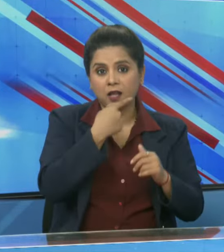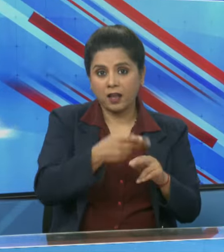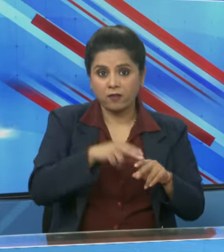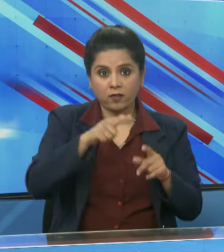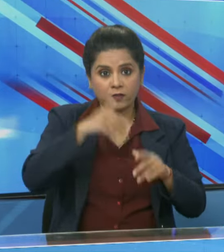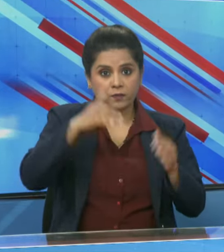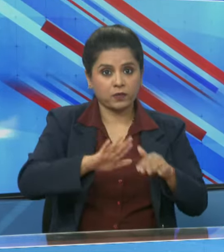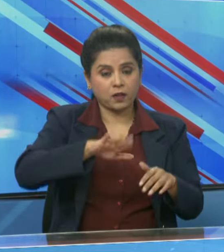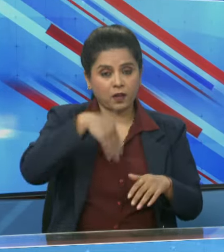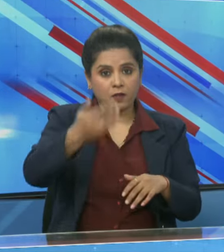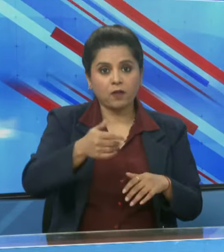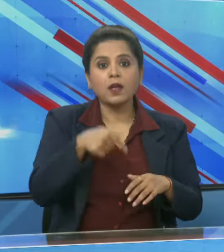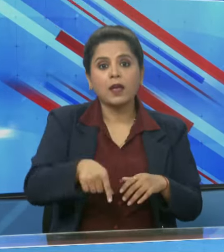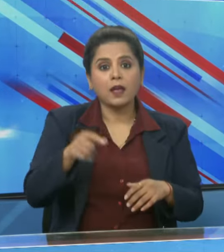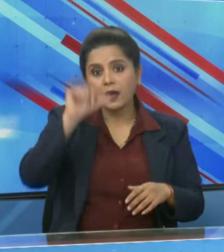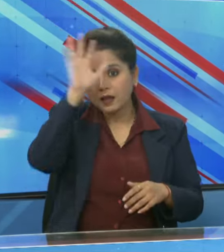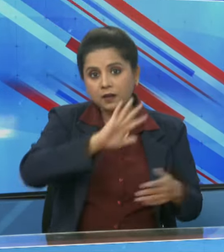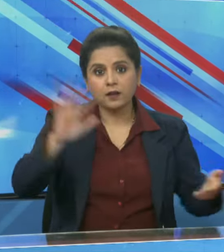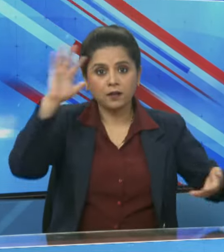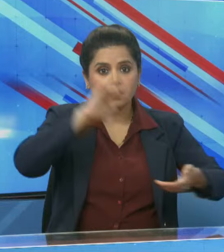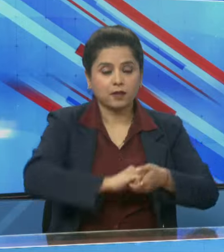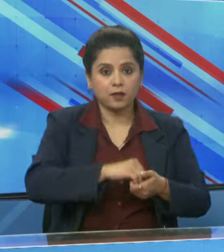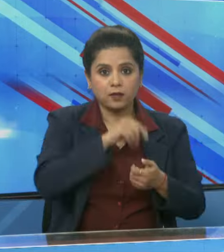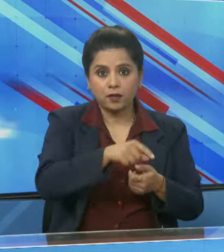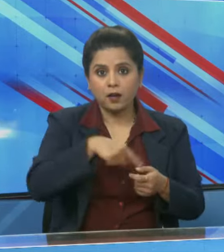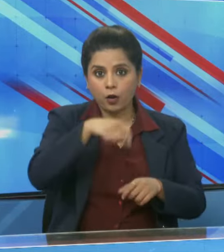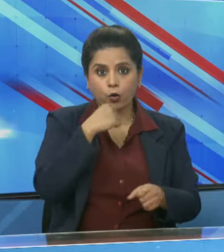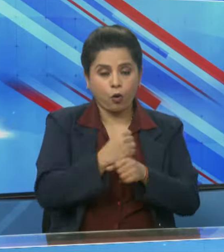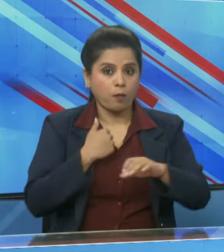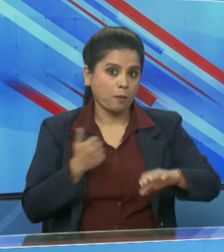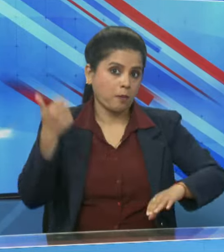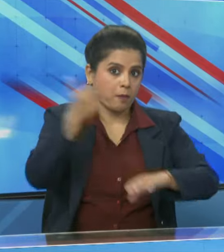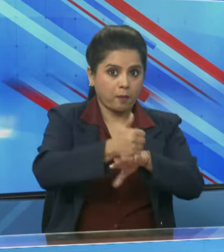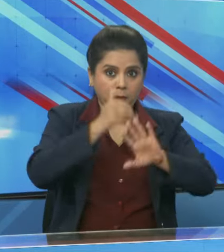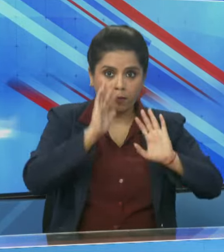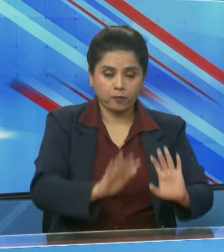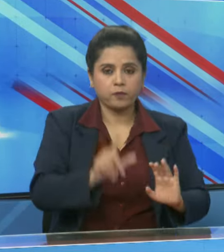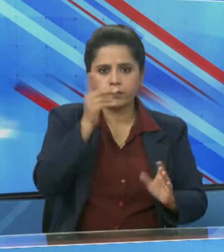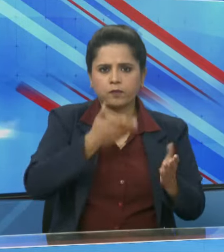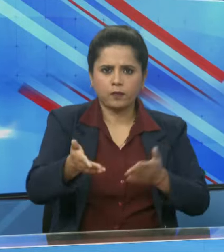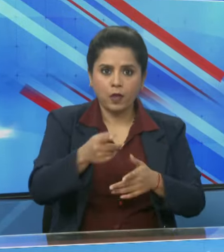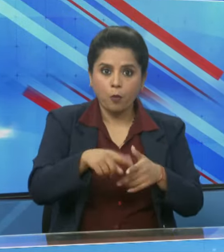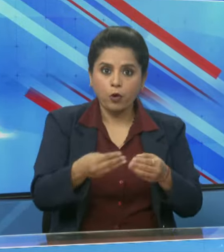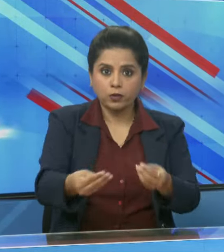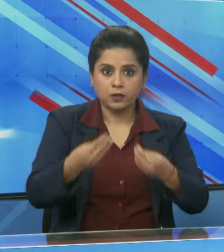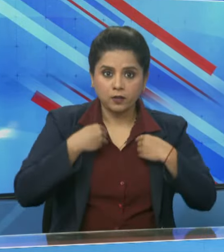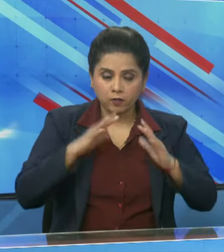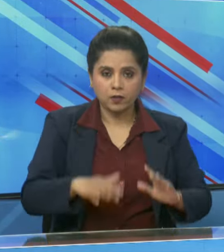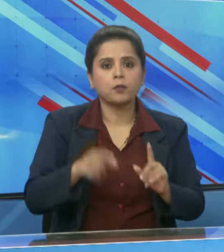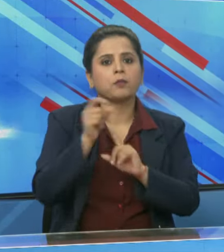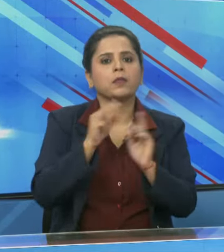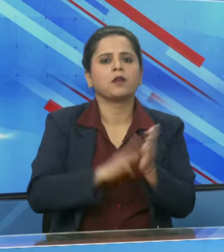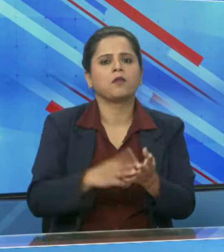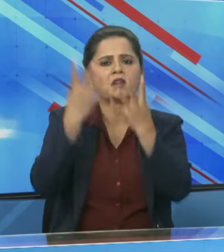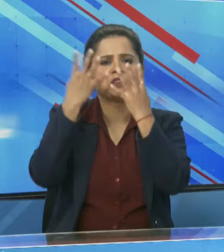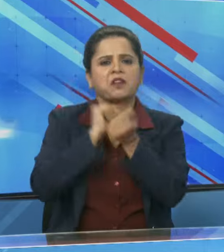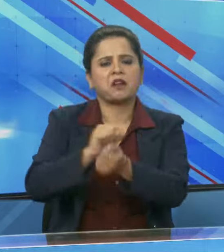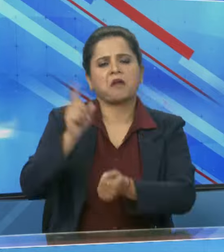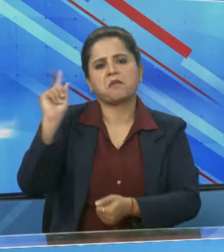बाद इंडिया गठबंधन की सरकार बनती है, जनता उन्हें मौका देती है, तो प्रधानमंत्री जेल के अंदर